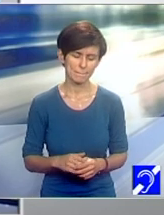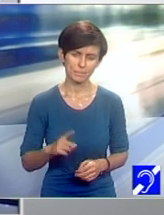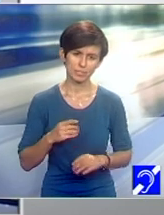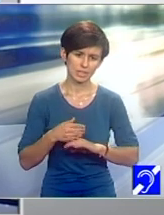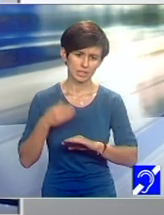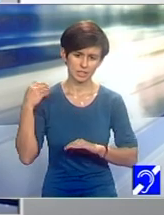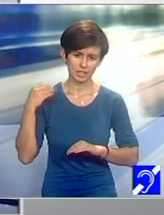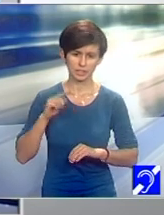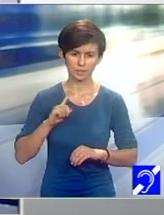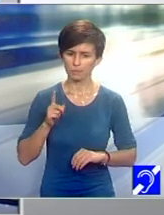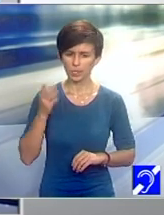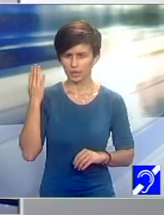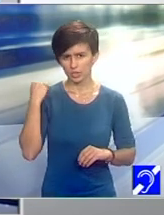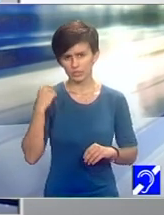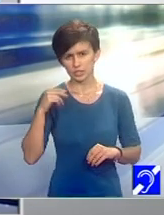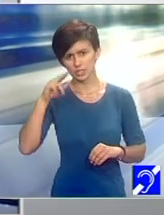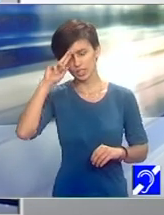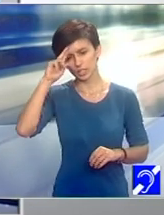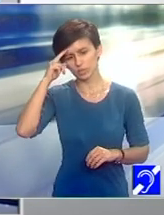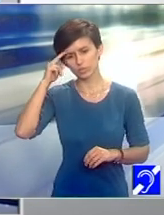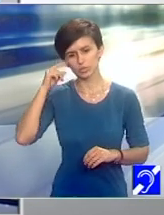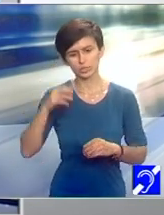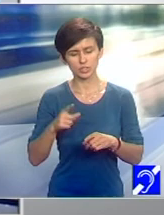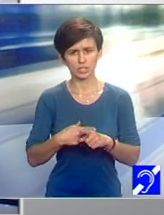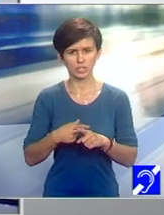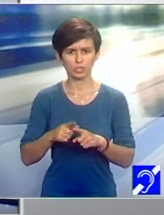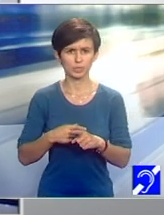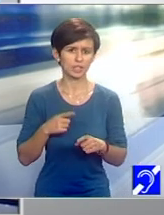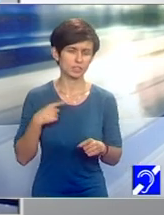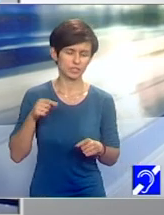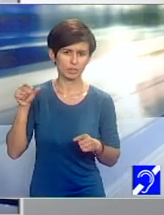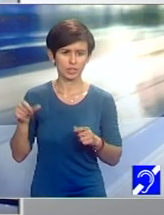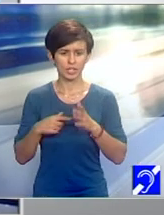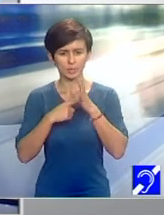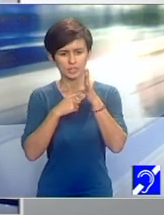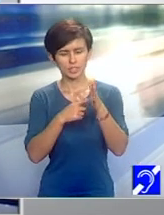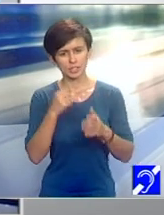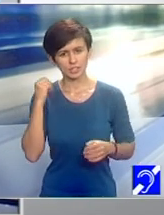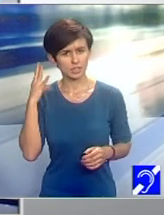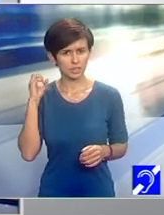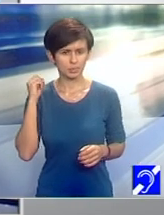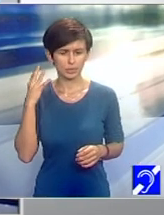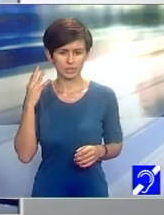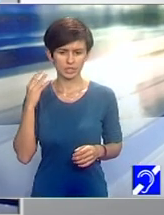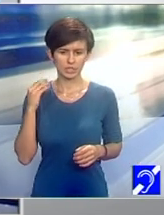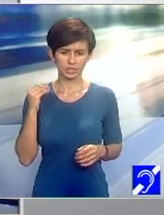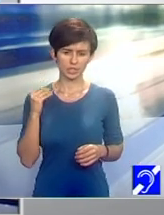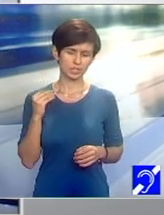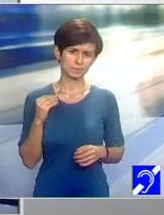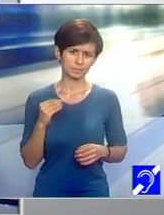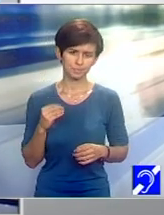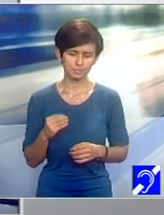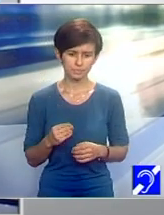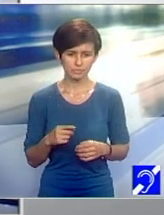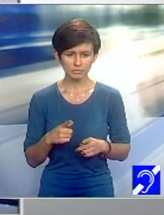care să fie reprezentant politic, cultural a romilor. Singurele nișe unde exista